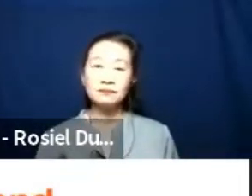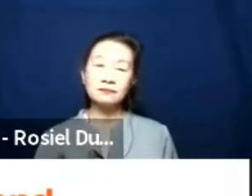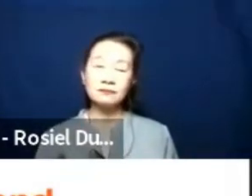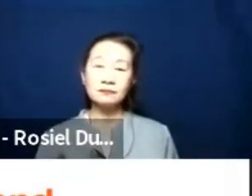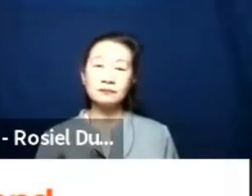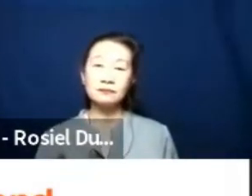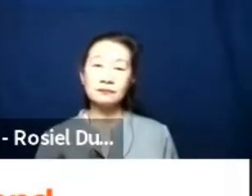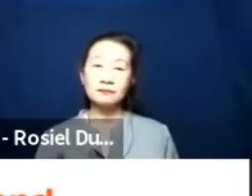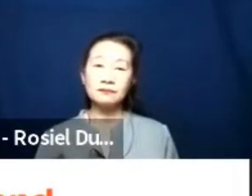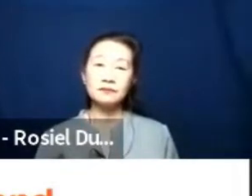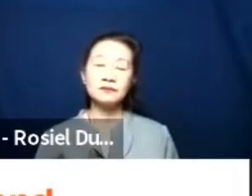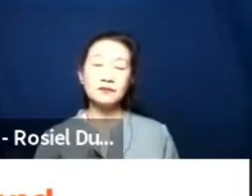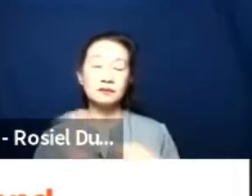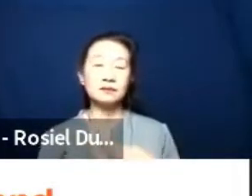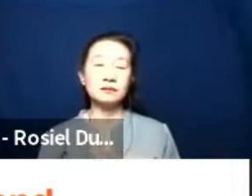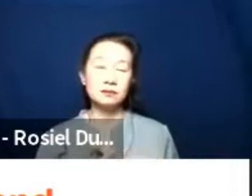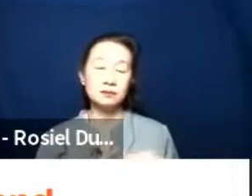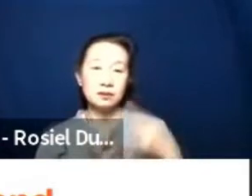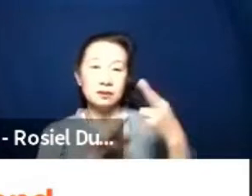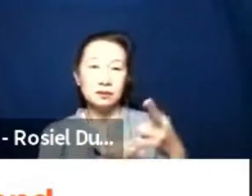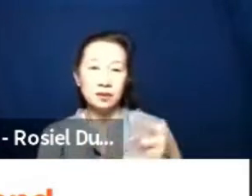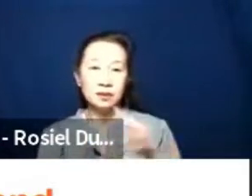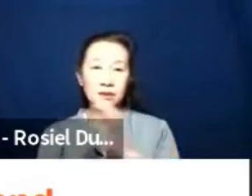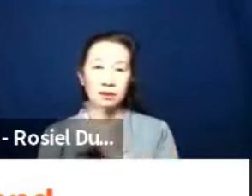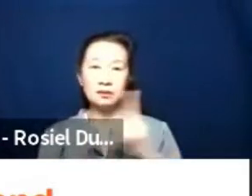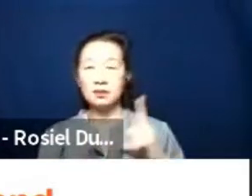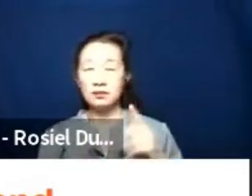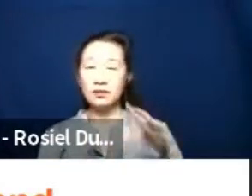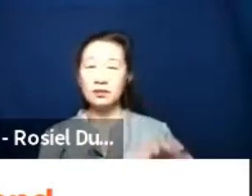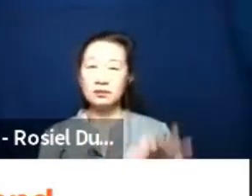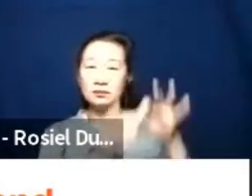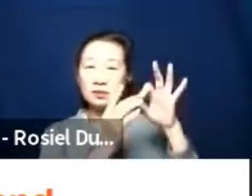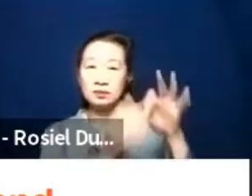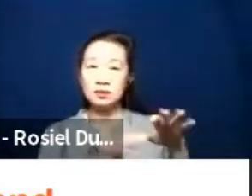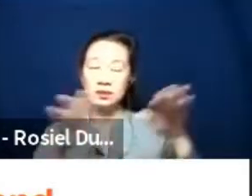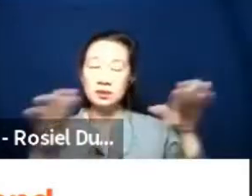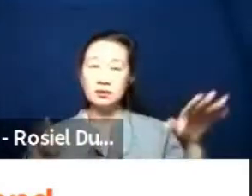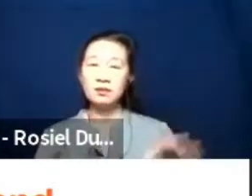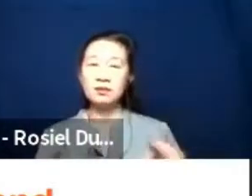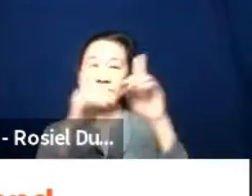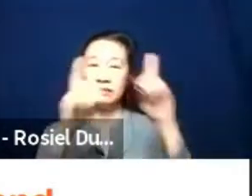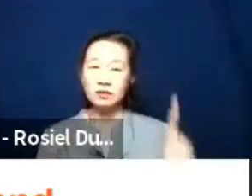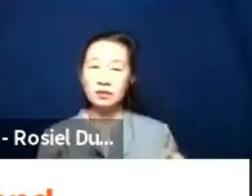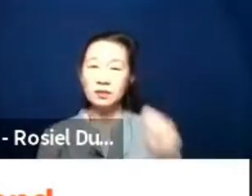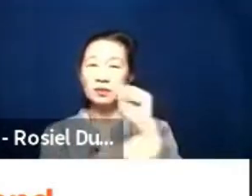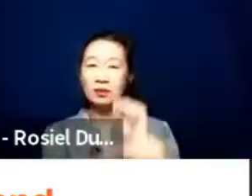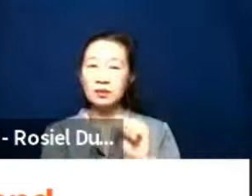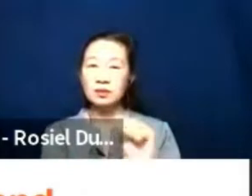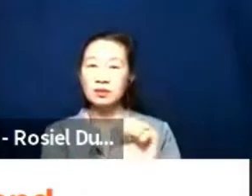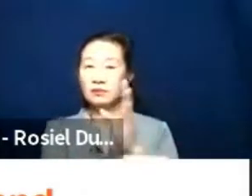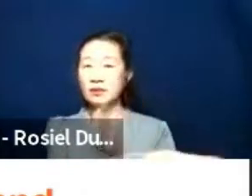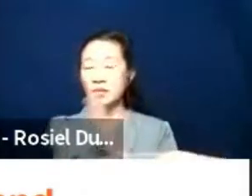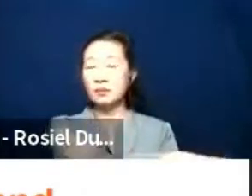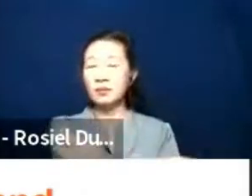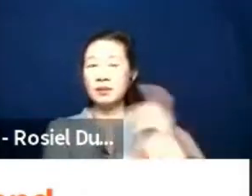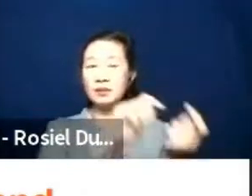So, ang recommendation po ng Council for Exceptional Children's Division on Career Development and Transition na